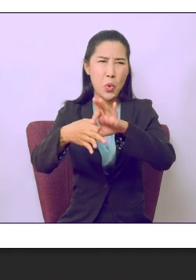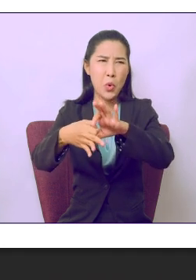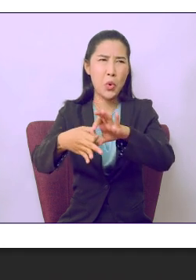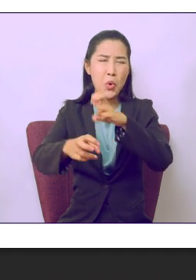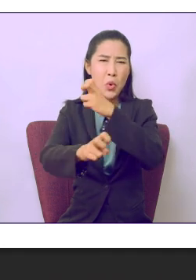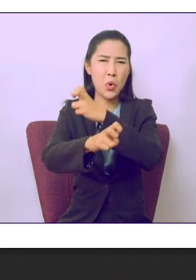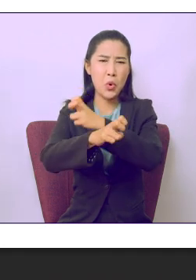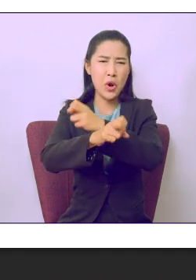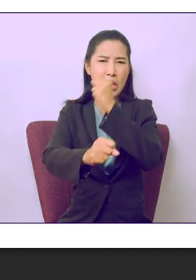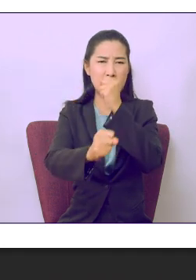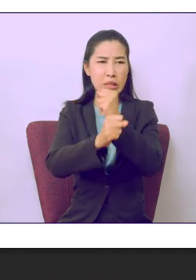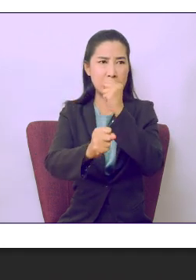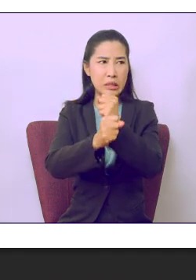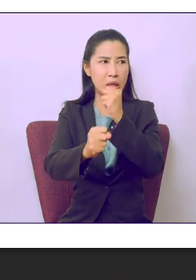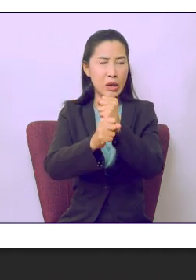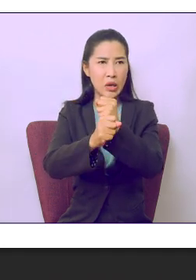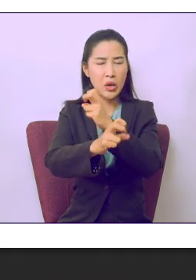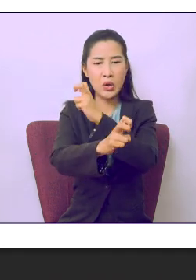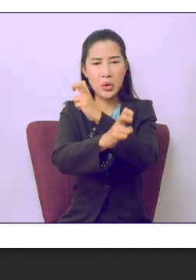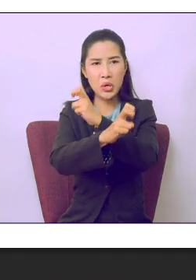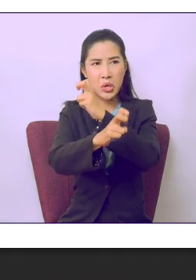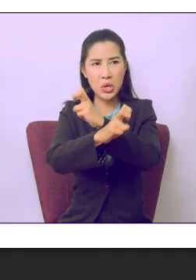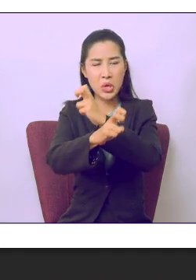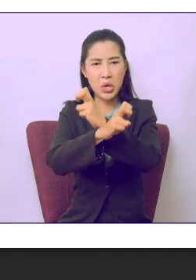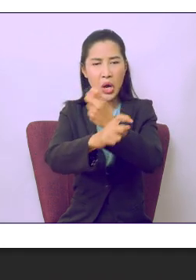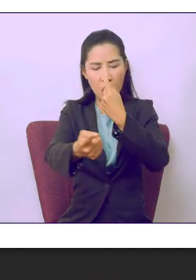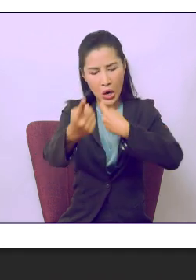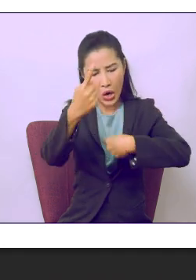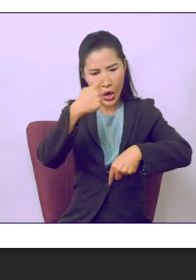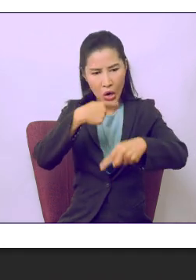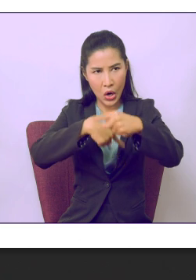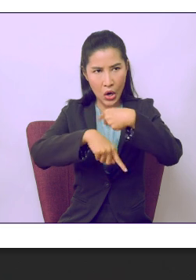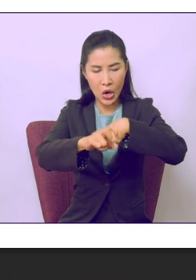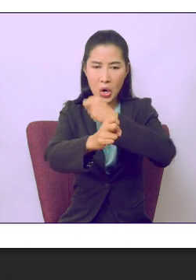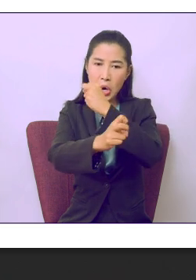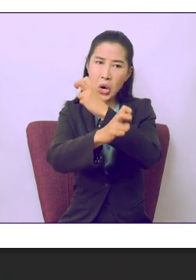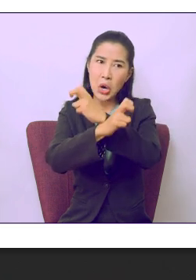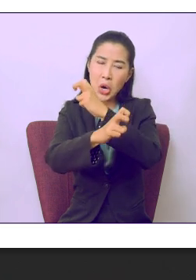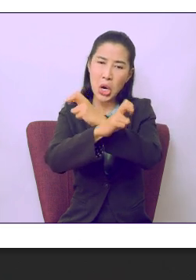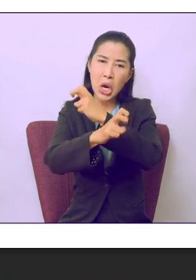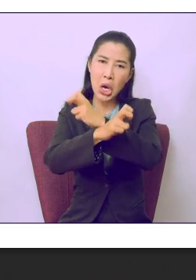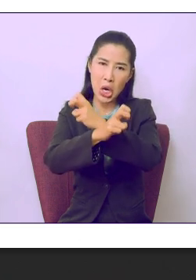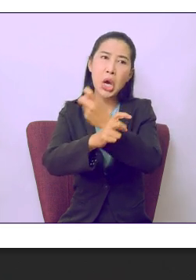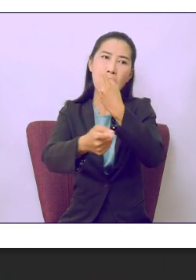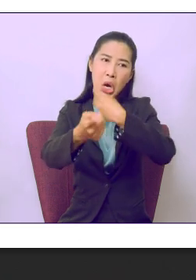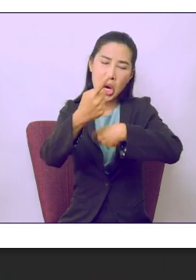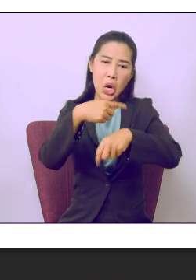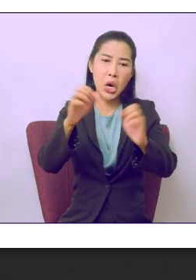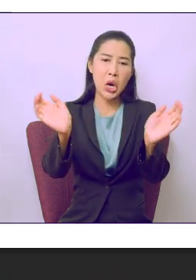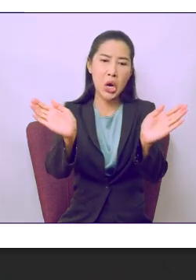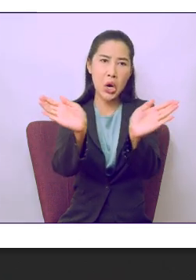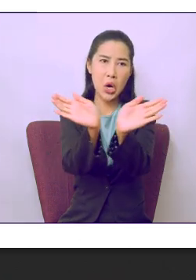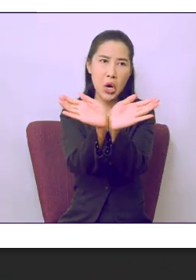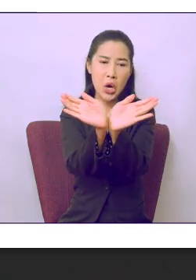ครับการทำทำงานนะครับของข้อต่อหรือการไหลเวียนนะครับข้อต่อเนี่ยก็เป็นเป็นข้อต่อข้อเท้าเนี่ยนะ